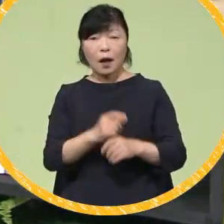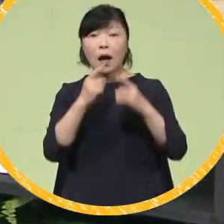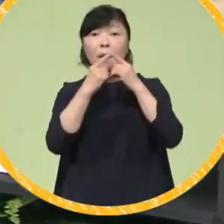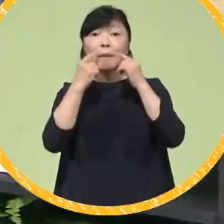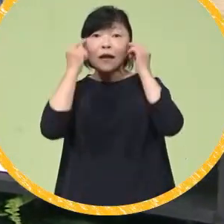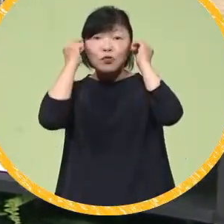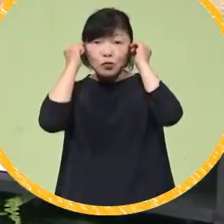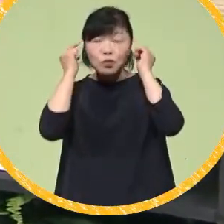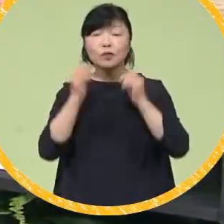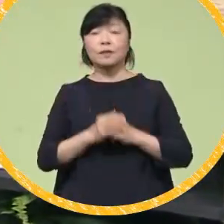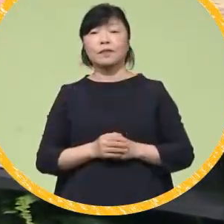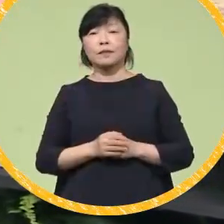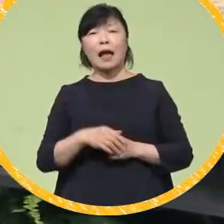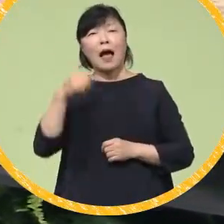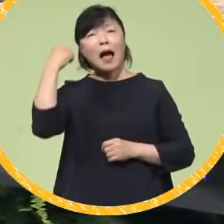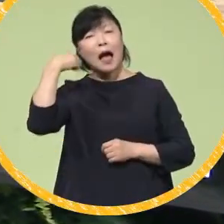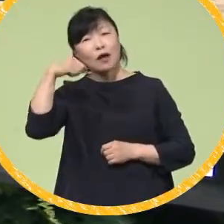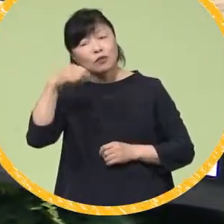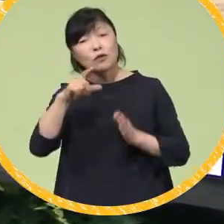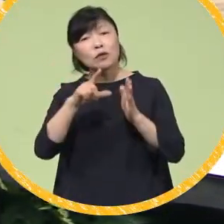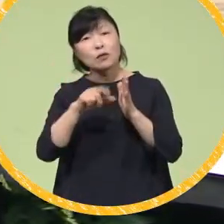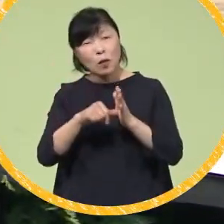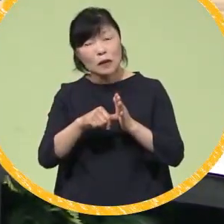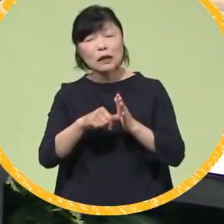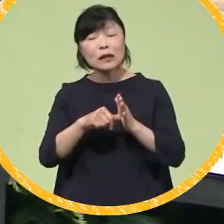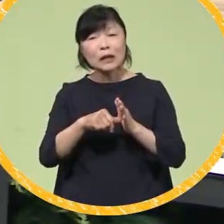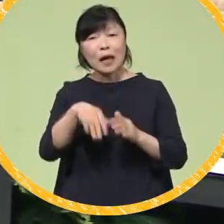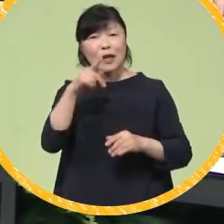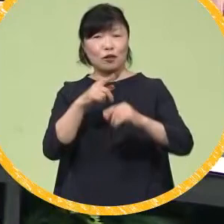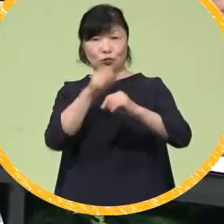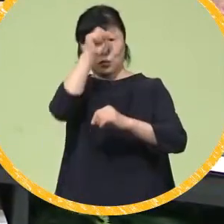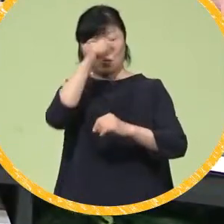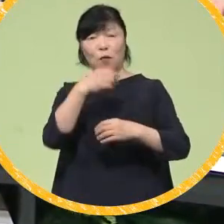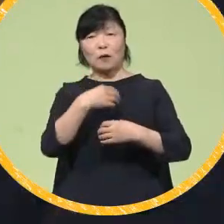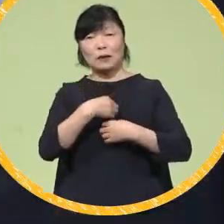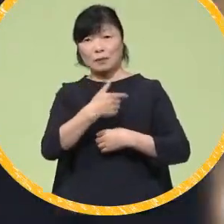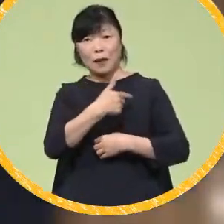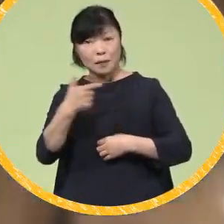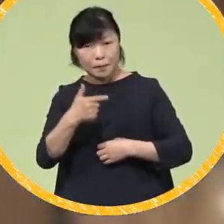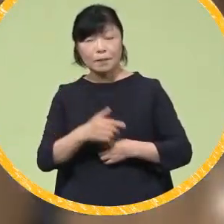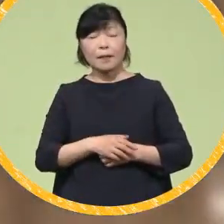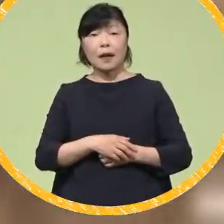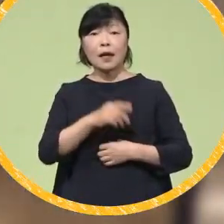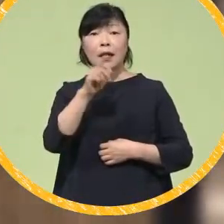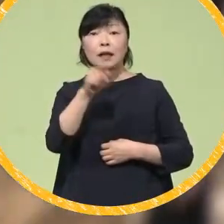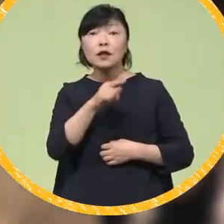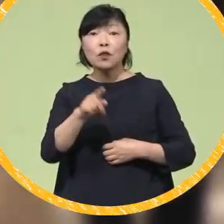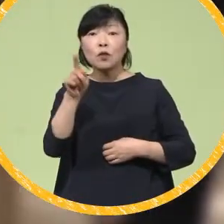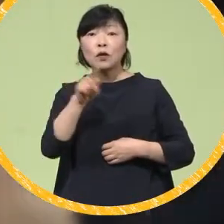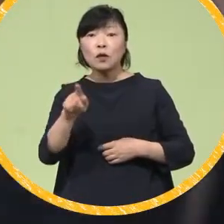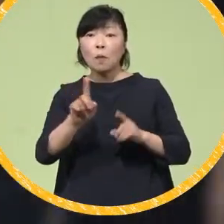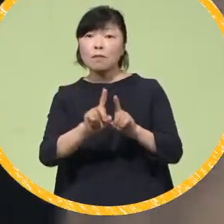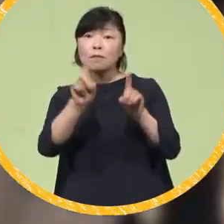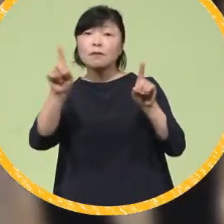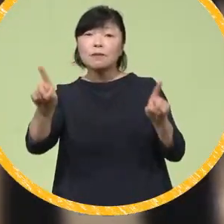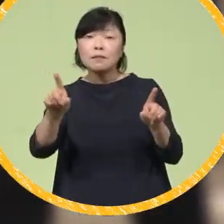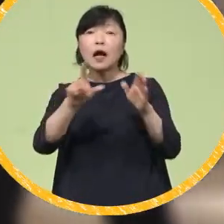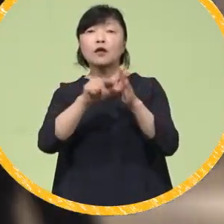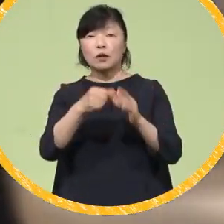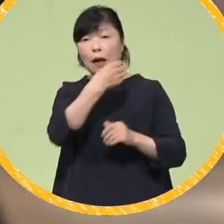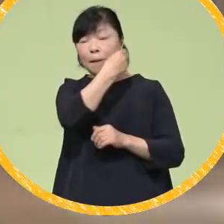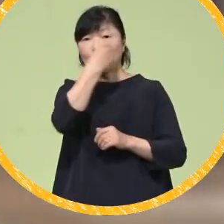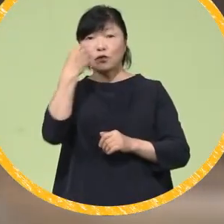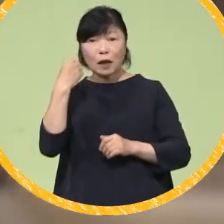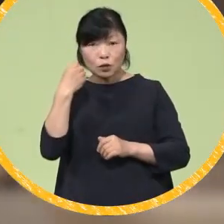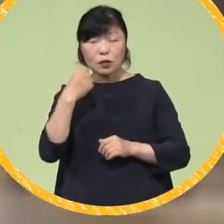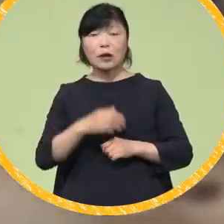クについてです。 はい、 真夏のマスク着用は熱中症のリスクが高くなりますので、人と十分な距離が取れる場合にはマスクを